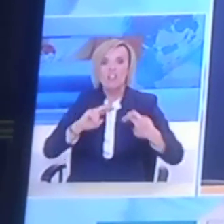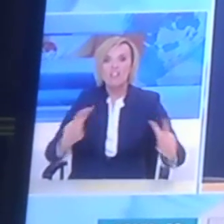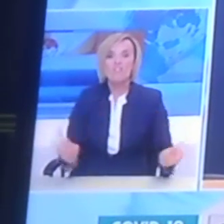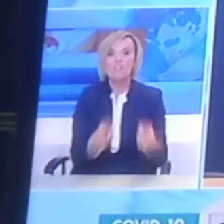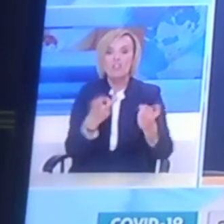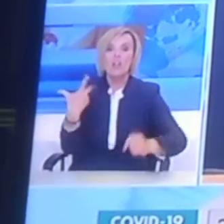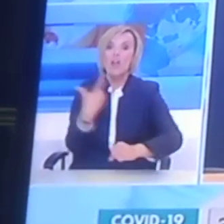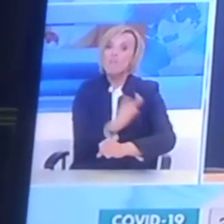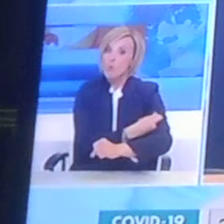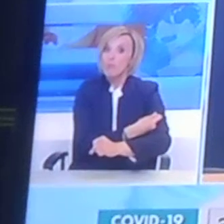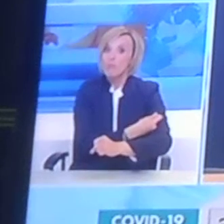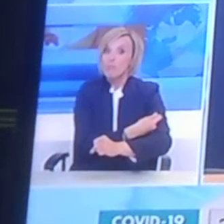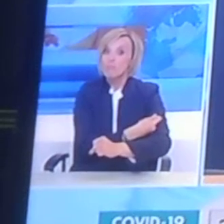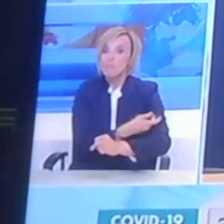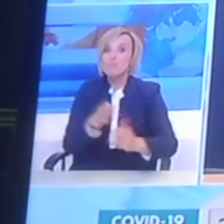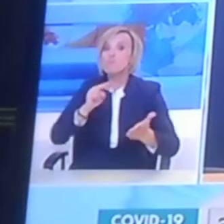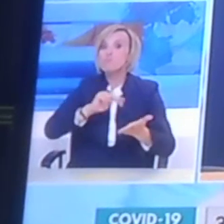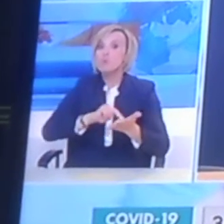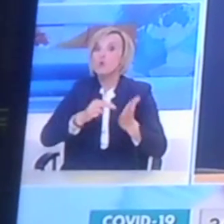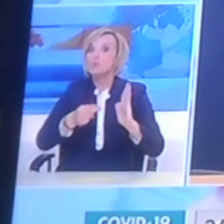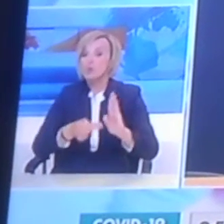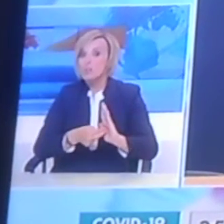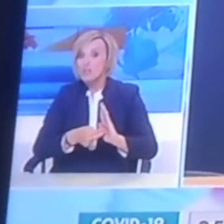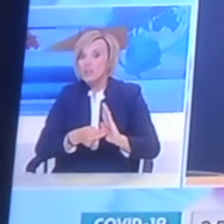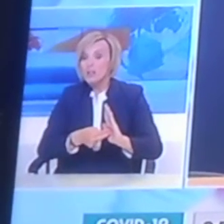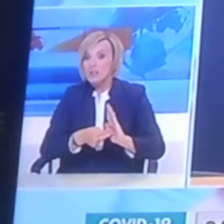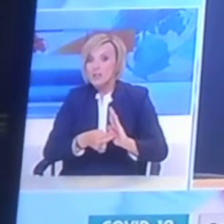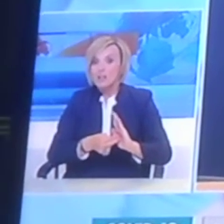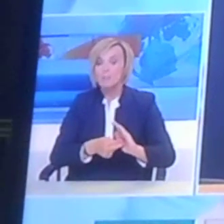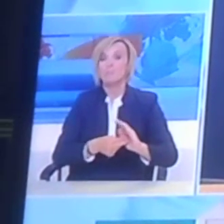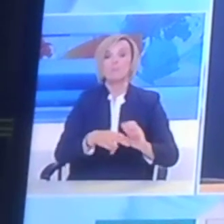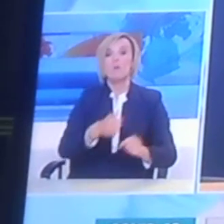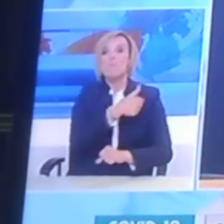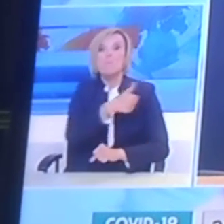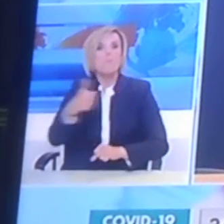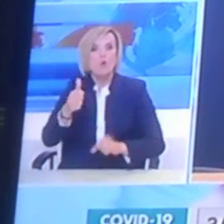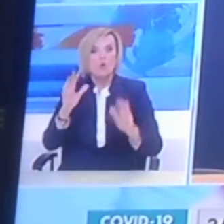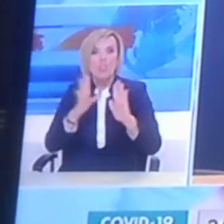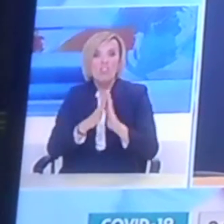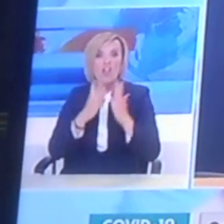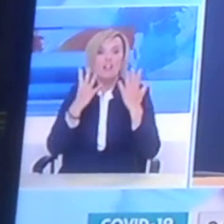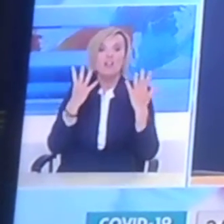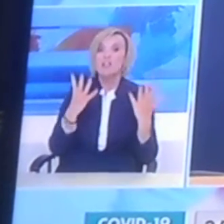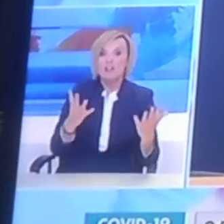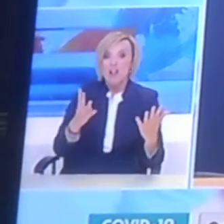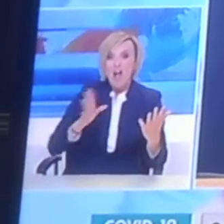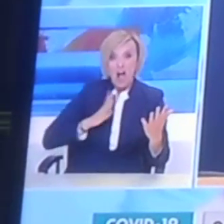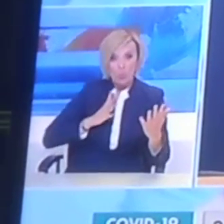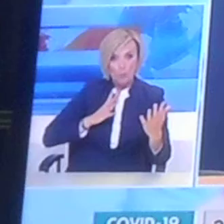κυριότερο, κανείς, εκτός από τους 19 συμπολίτες μας που πήραν εξιτήριο έως σήμερα, δεν έχει ακόμα ανοσία.